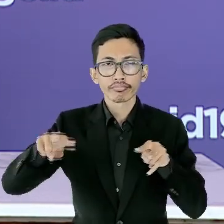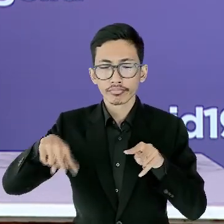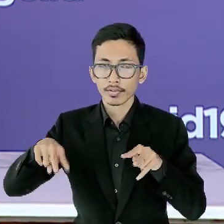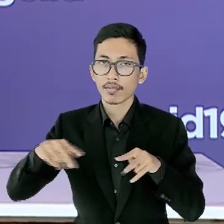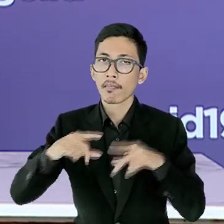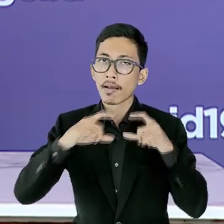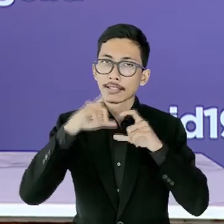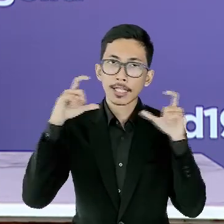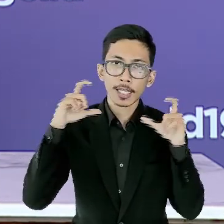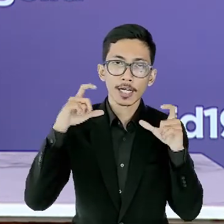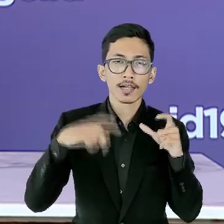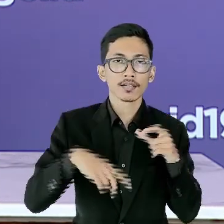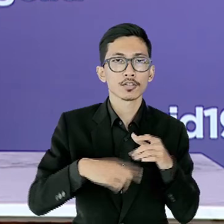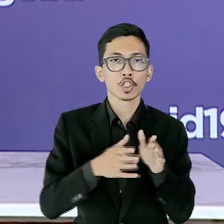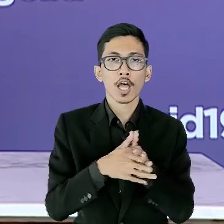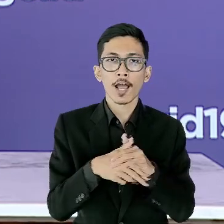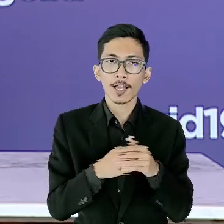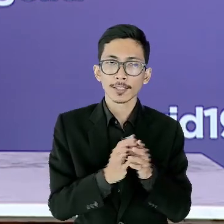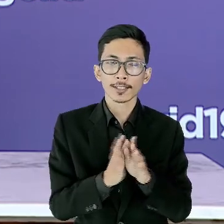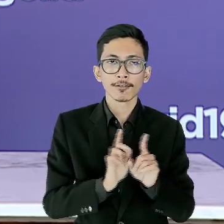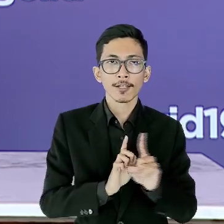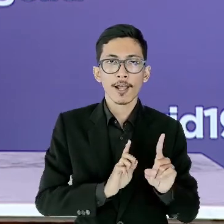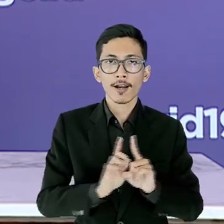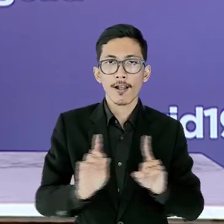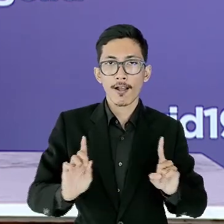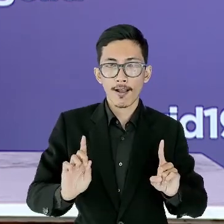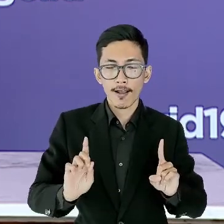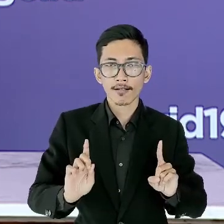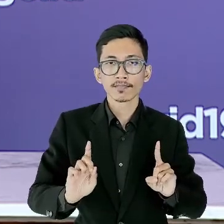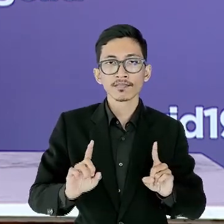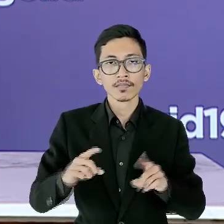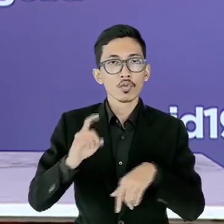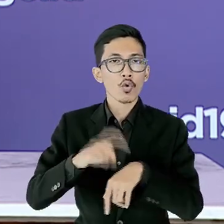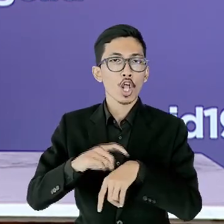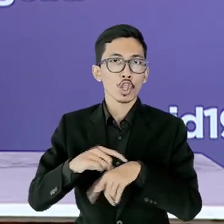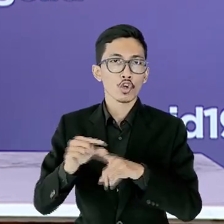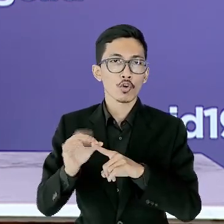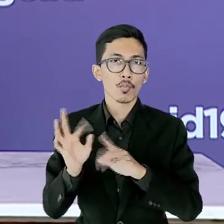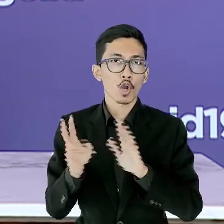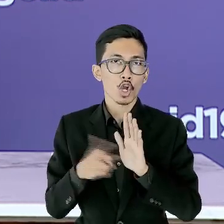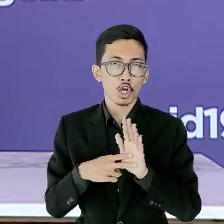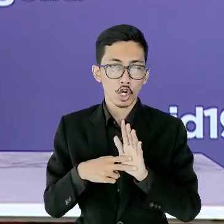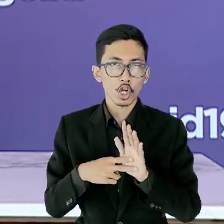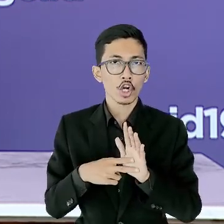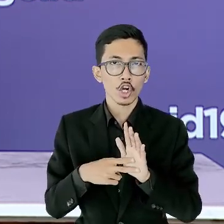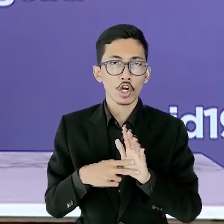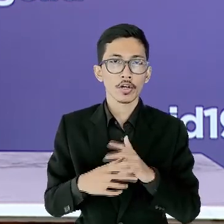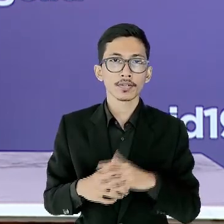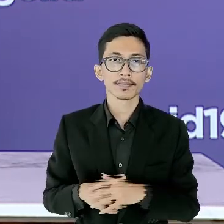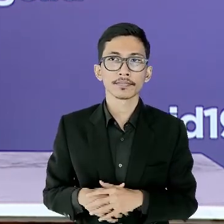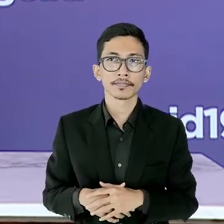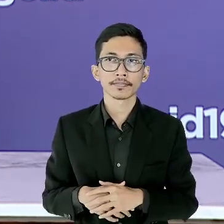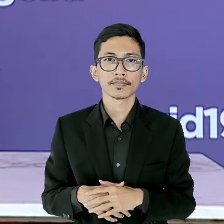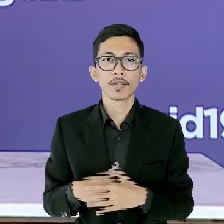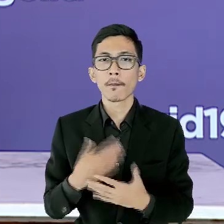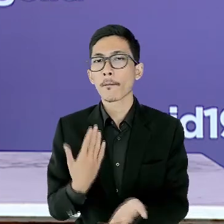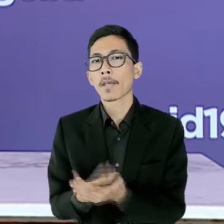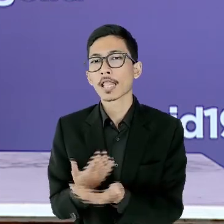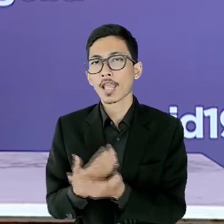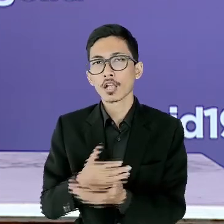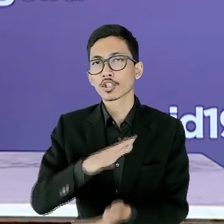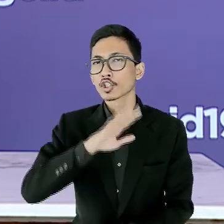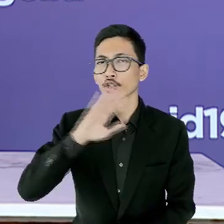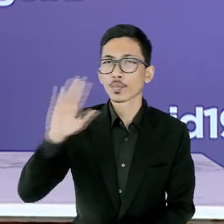masker, mencuci tangan, dan menjaga jarak selama perhelatan PON, dan dilakukan termasuk meminta seluruh